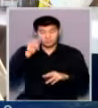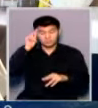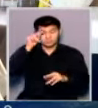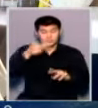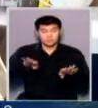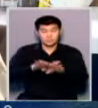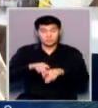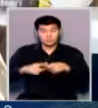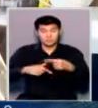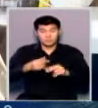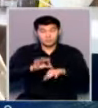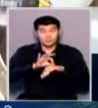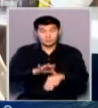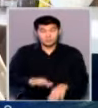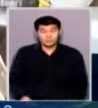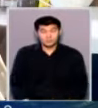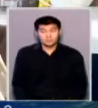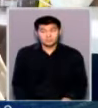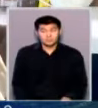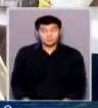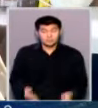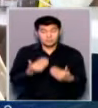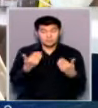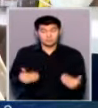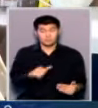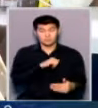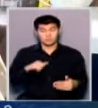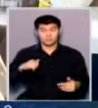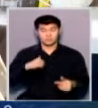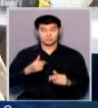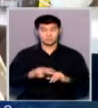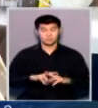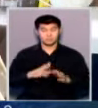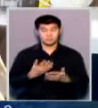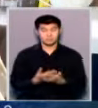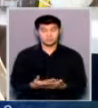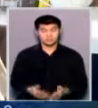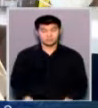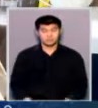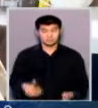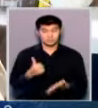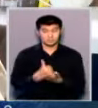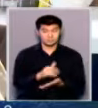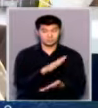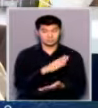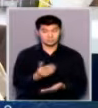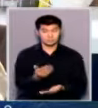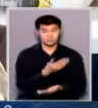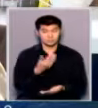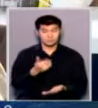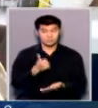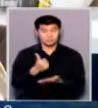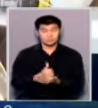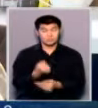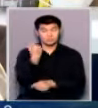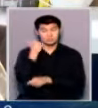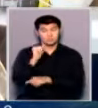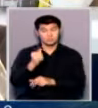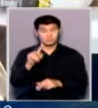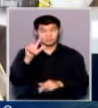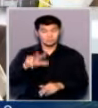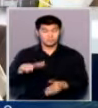арқасында ма деп. Сол үшін біз кәдімгідей өзімізге жаңағы басында енді бізде бас жүлгеге, ең